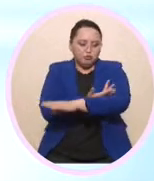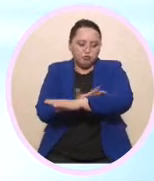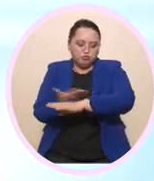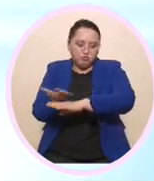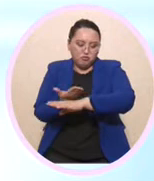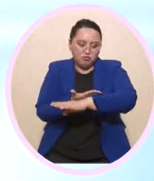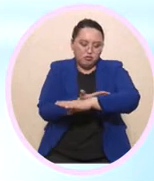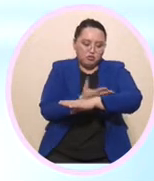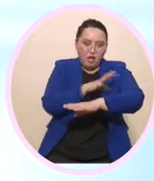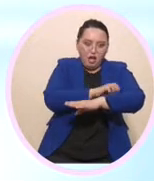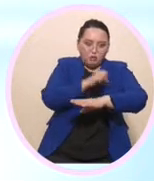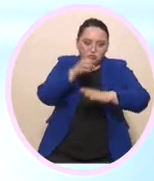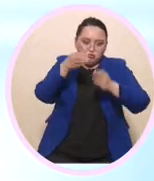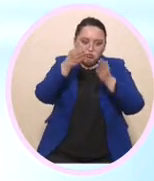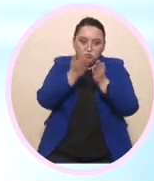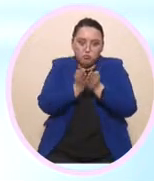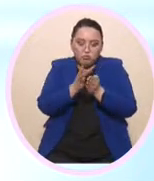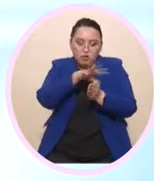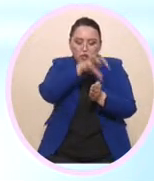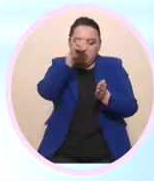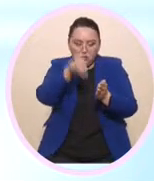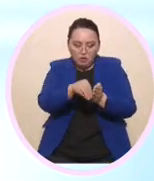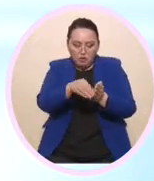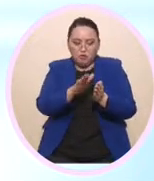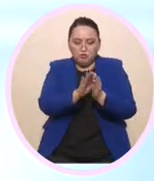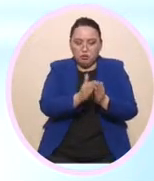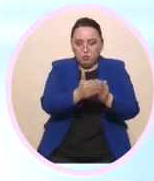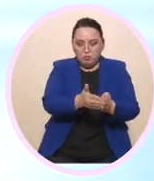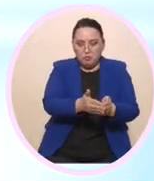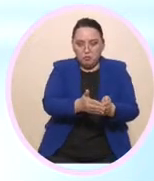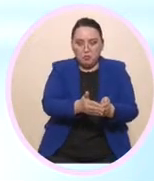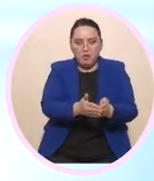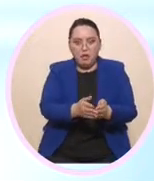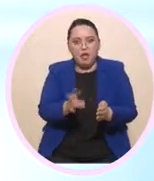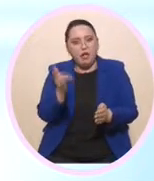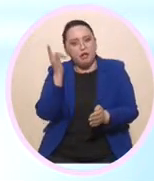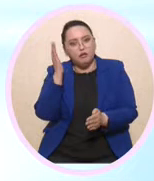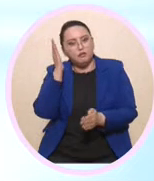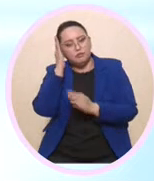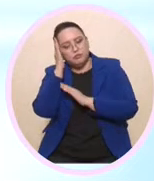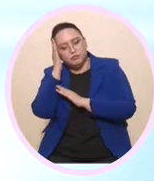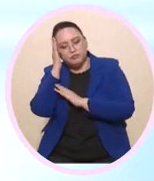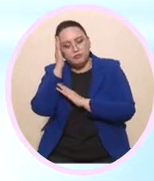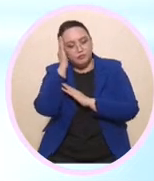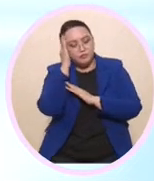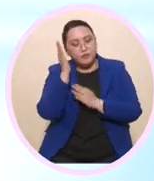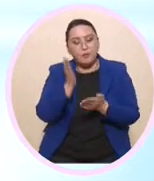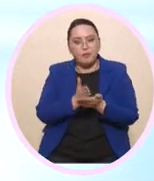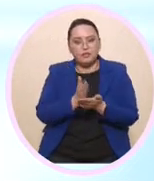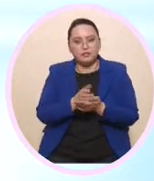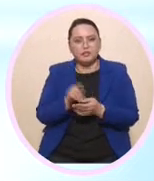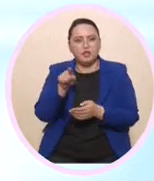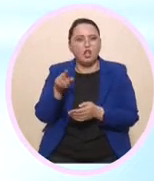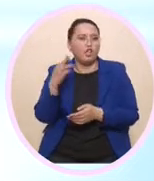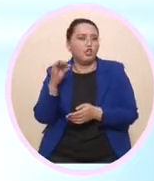энэ бүсгүй шиг замны хүндэл налаад зүүрмэглэж явдагсан. Тэр үед долгор миний эр зоригт